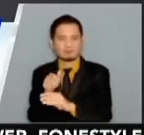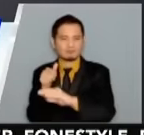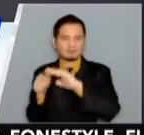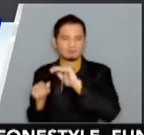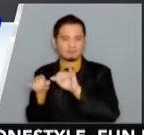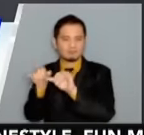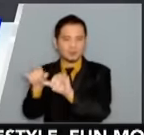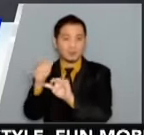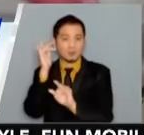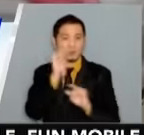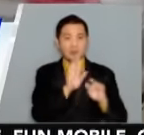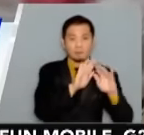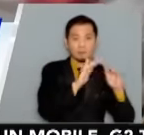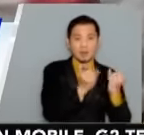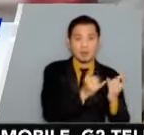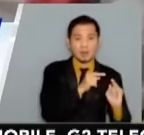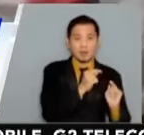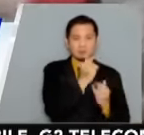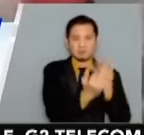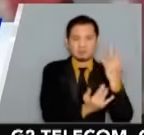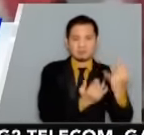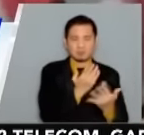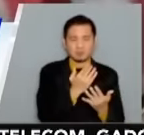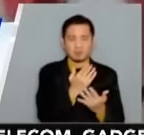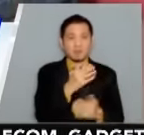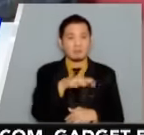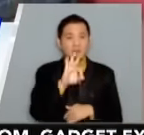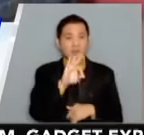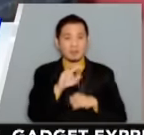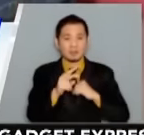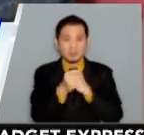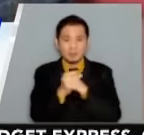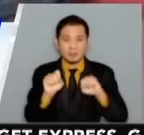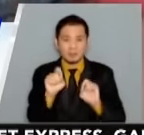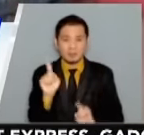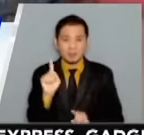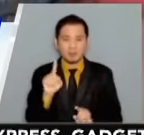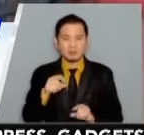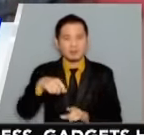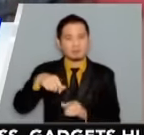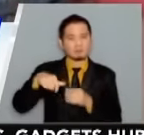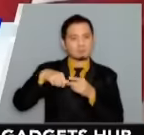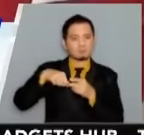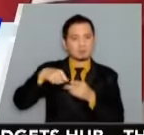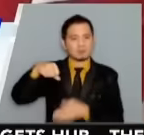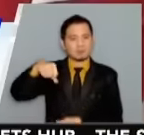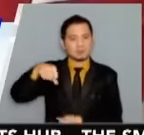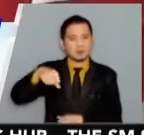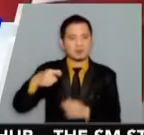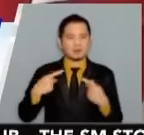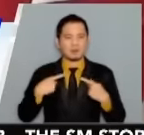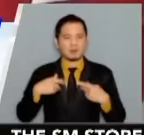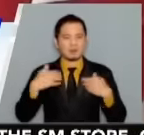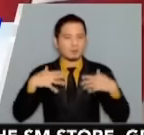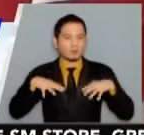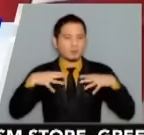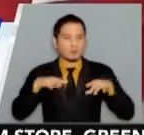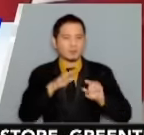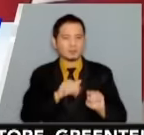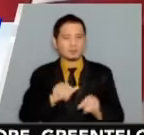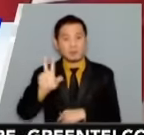tangi nilang naisalba, isang plastic na naglalaman ng mga damit ng tatlo niyang anak. Mahirap po kasi doon lang po kami nakatira